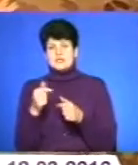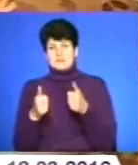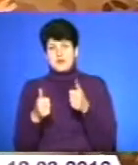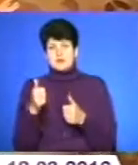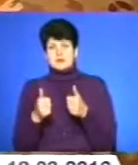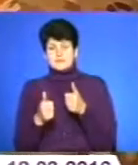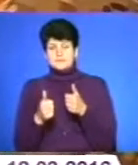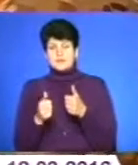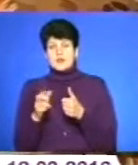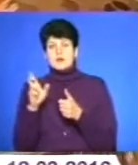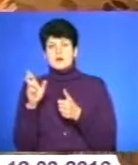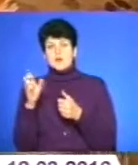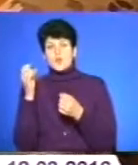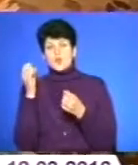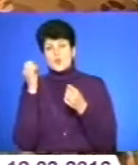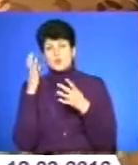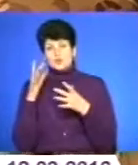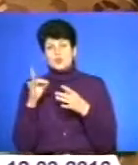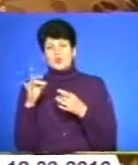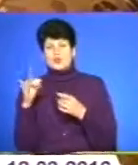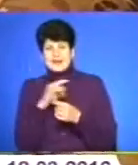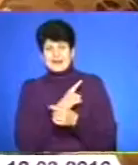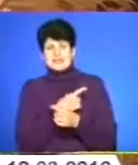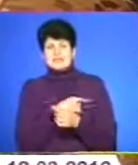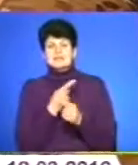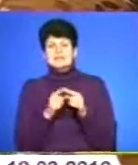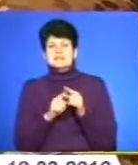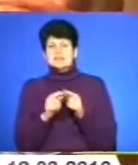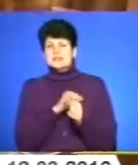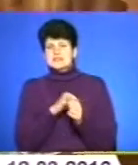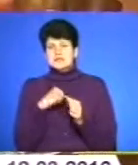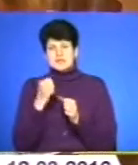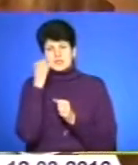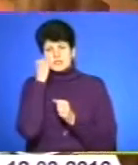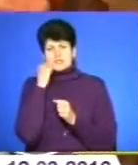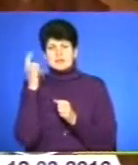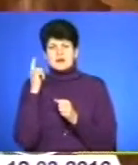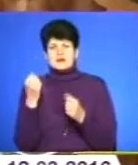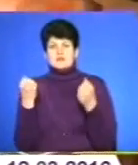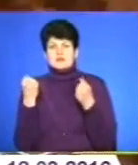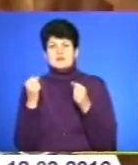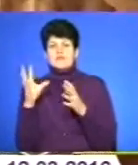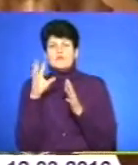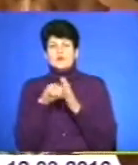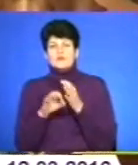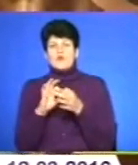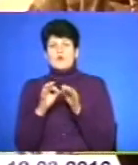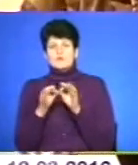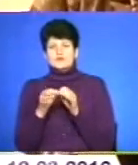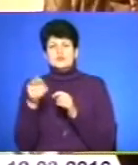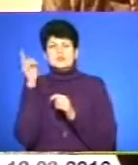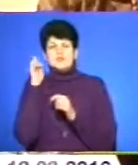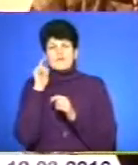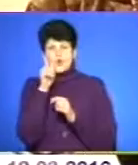змаганнях. Бодібілдинг або культуризм – один із найдавніших різновидів спортивних змагань, які входили в основу Олімпіади ще давньої